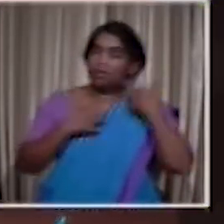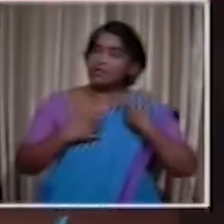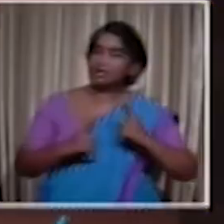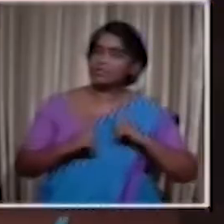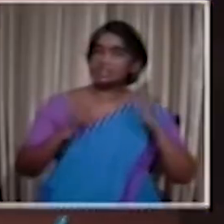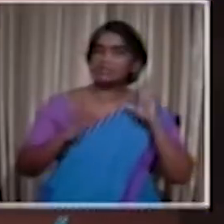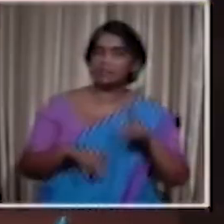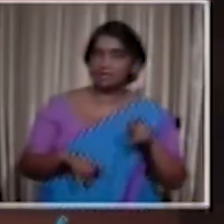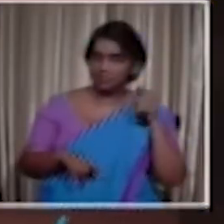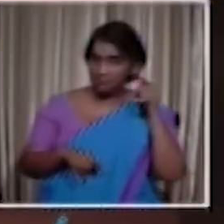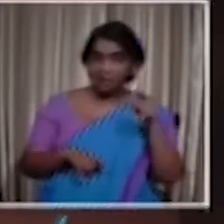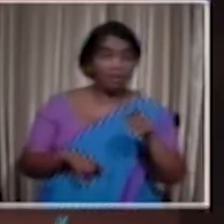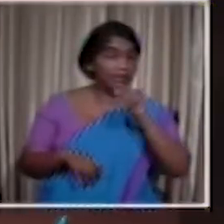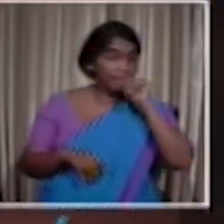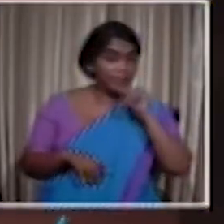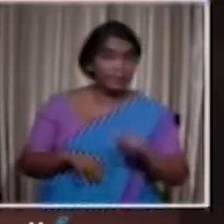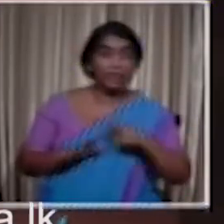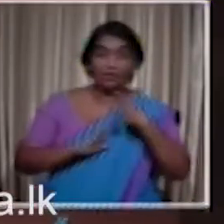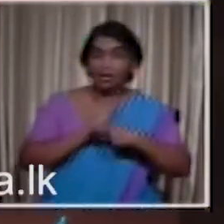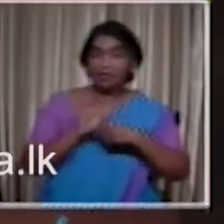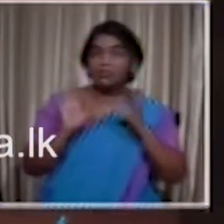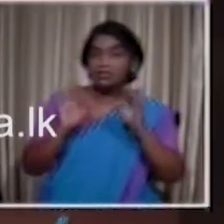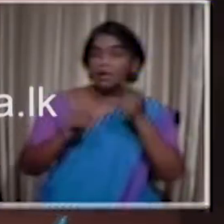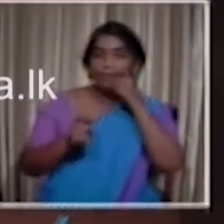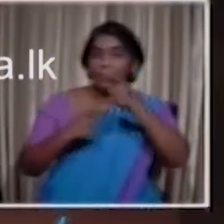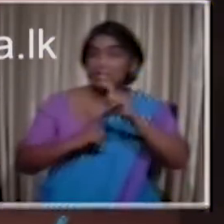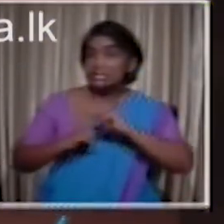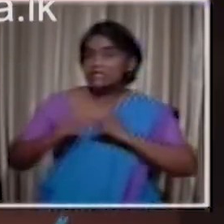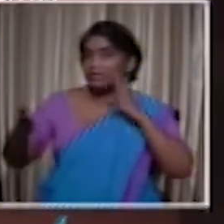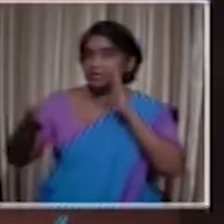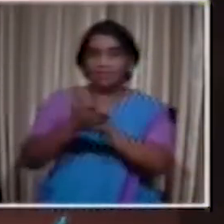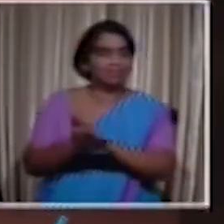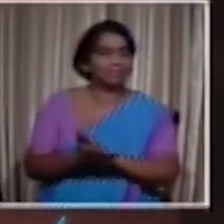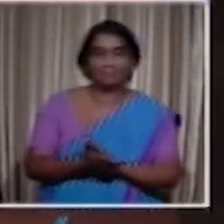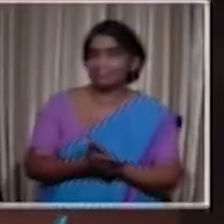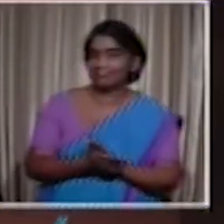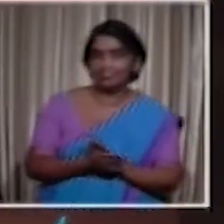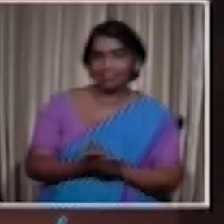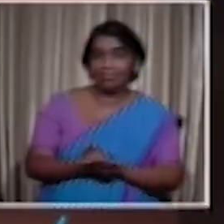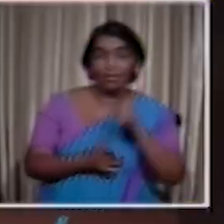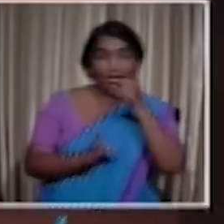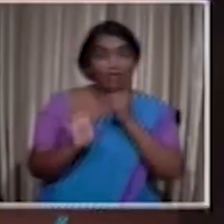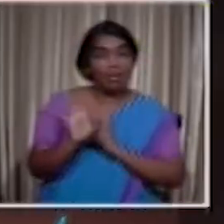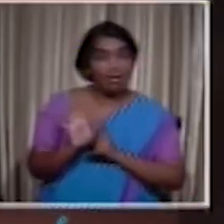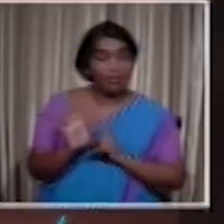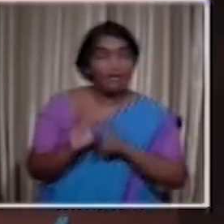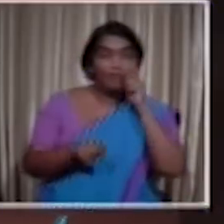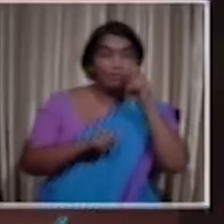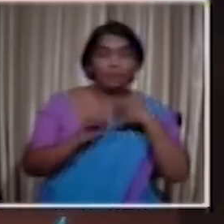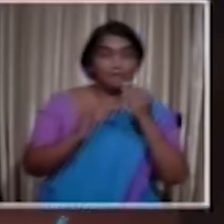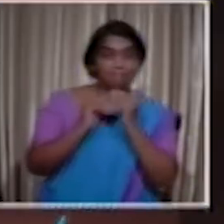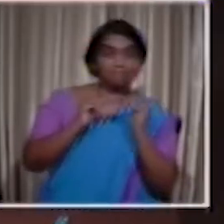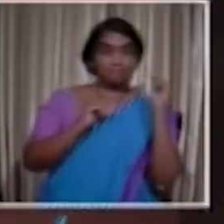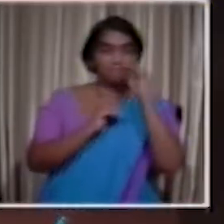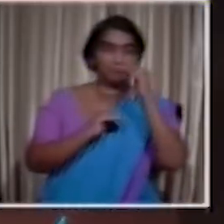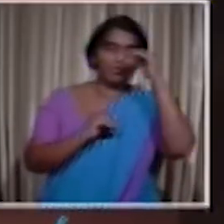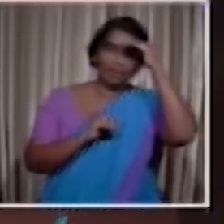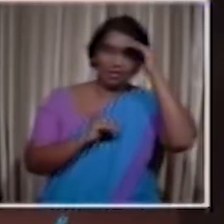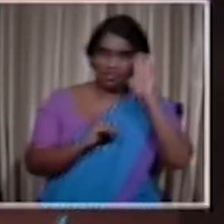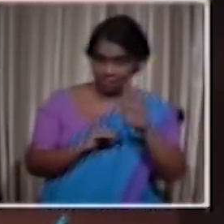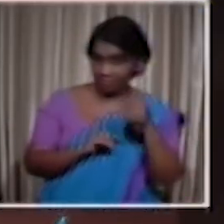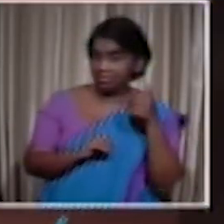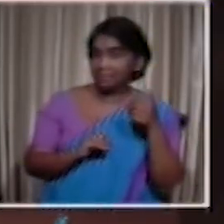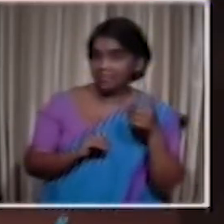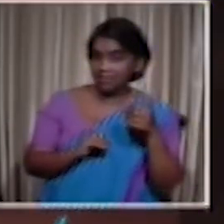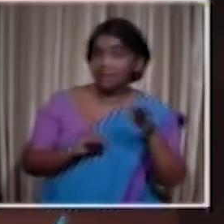වෙන්නේ ඔබතුමා කවදාවත් මේ රටේ සාමාන්‍ය ජනතාවගේ ජීවිතයත් එක්ක ජීවත් වුණේ නැහැ ඔබතුමා හැමදාම සාමාන්‍ය ජනතාවට උඩින් ඉන්න නායකයෙක් හරිද